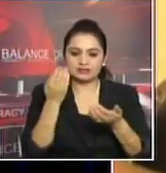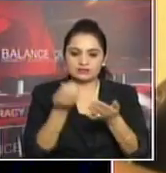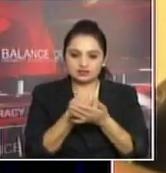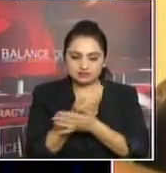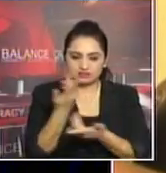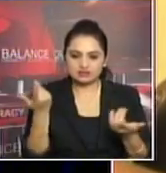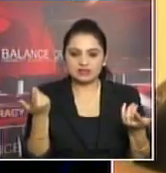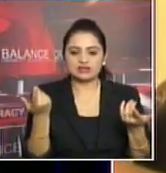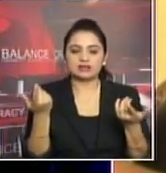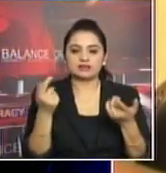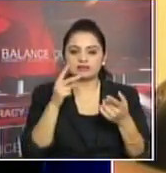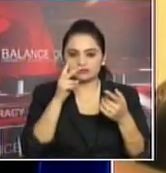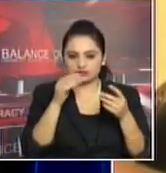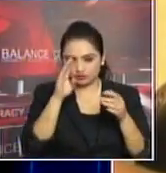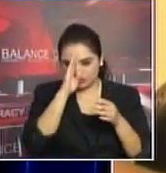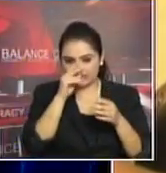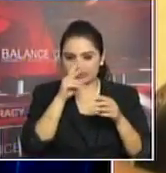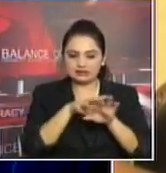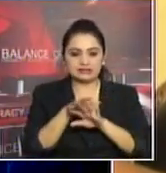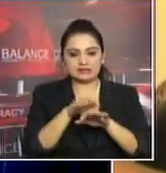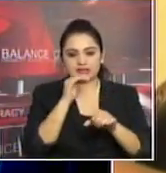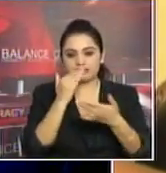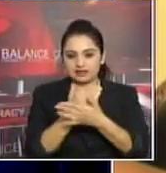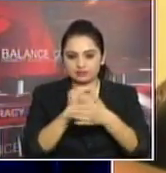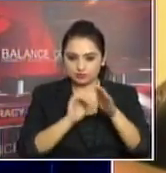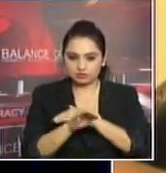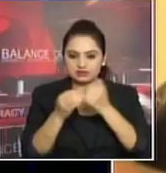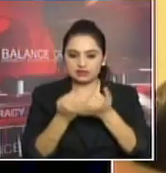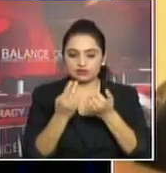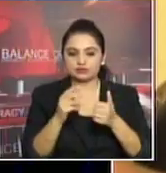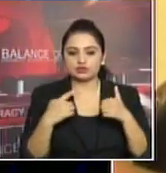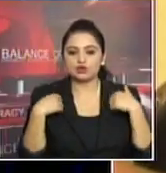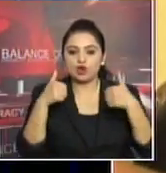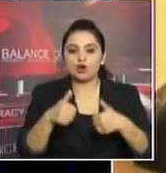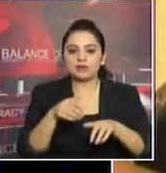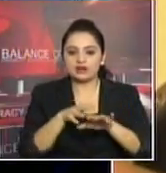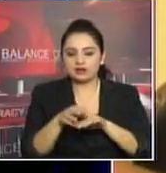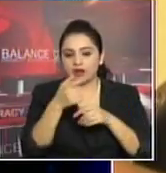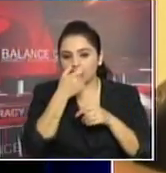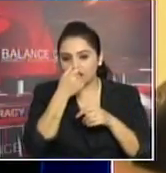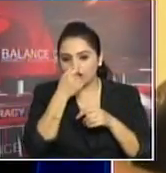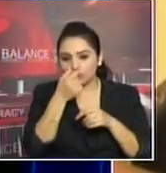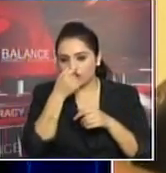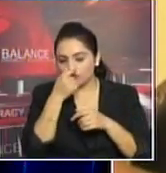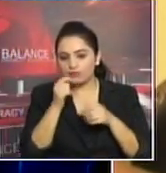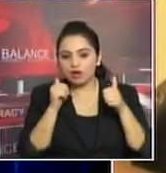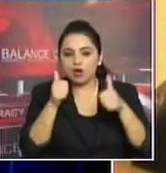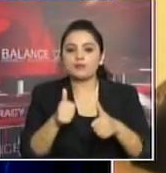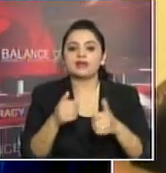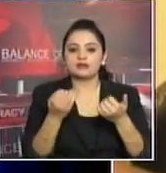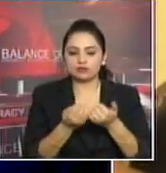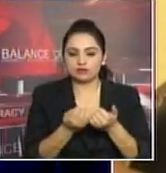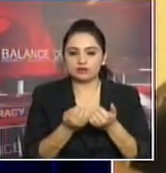यति धेरै कार्यक्रमहरू गरेको छ मानव बेचबिखन विरुद्धको, यो अभियानहरूमा चाहिँ गाउँमुखी अभियानहरू चाहिँ अझै जति